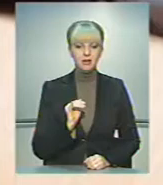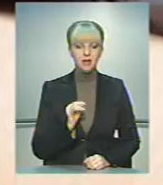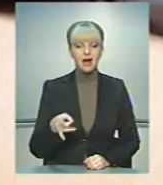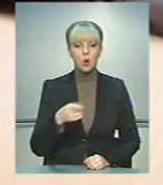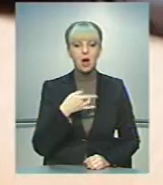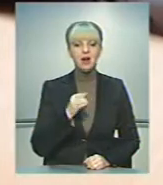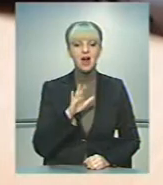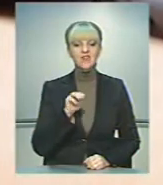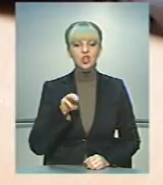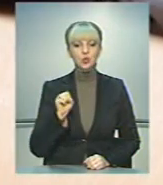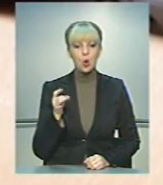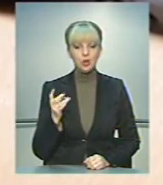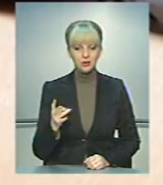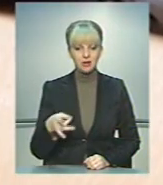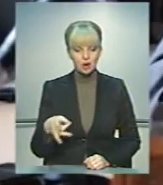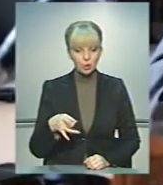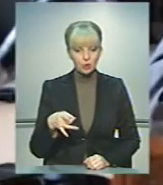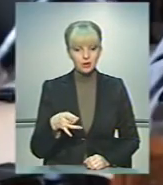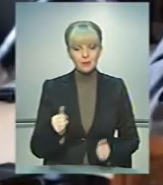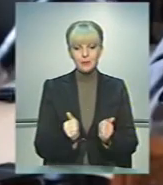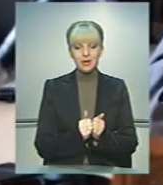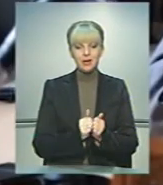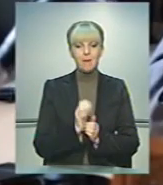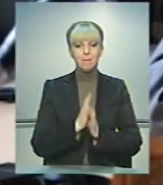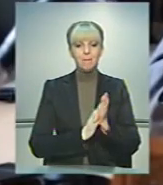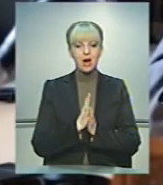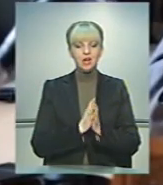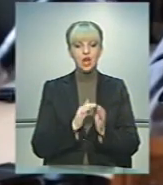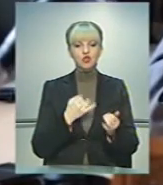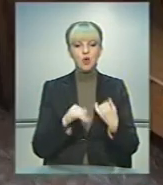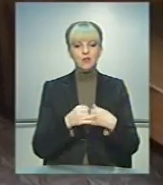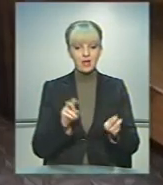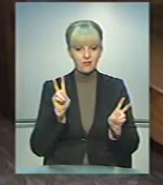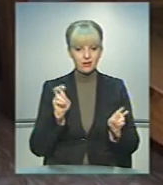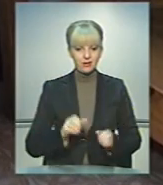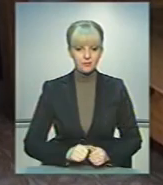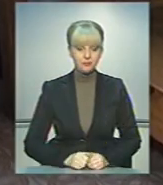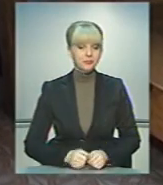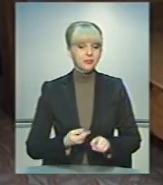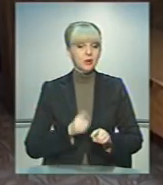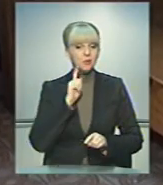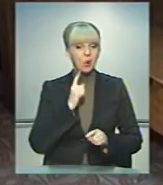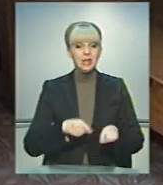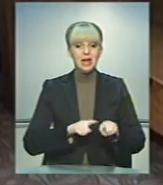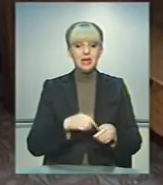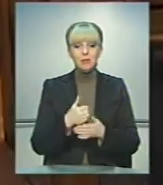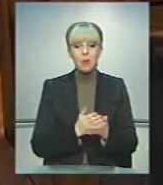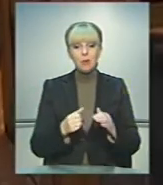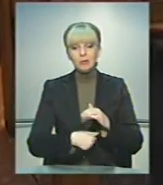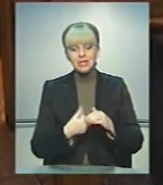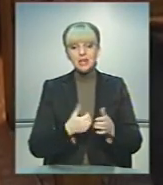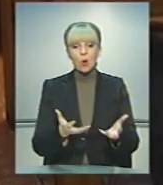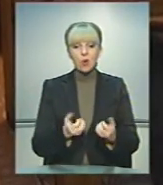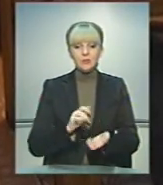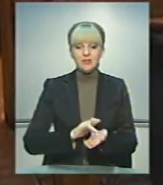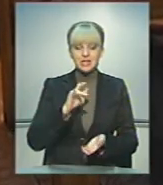районі Гравітону. І біля парку Жовтневого. А тому поки такі послуги безхатьки